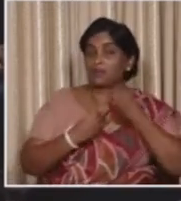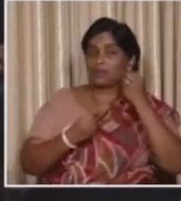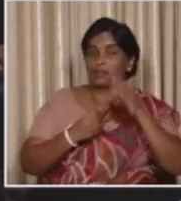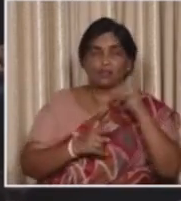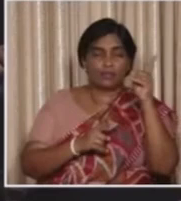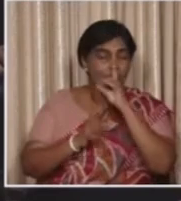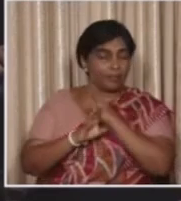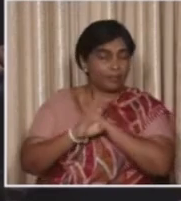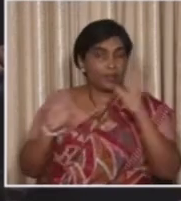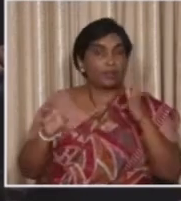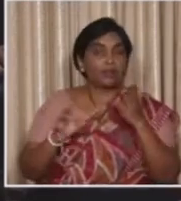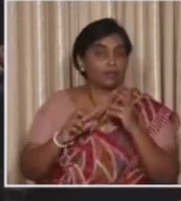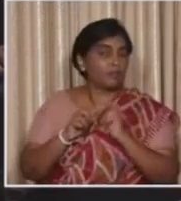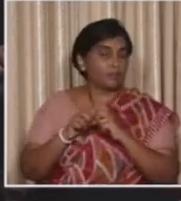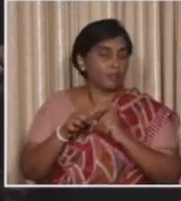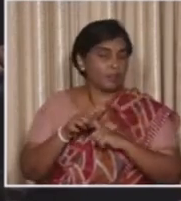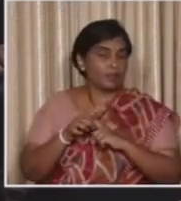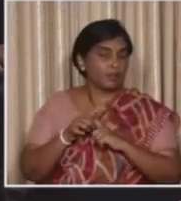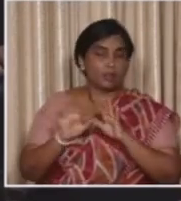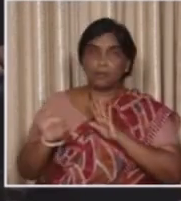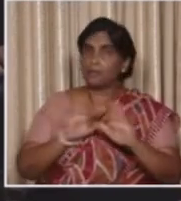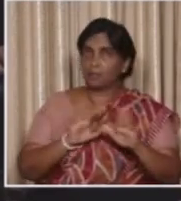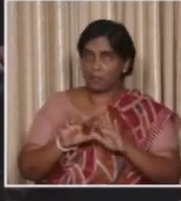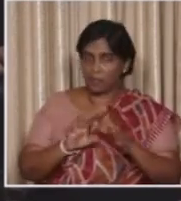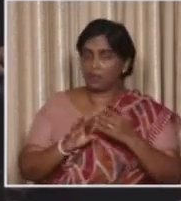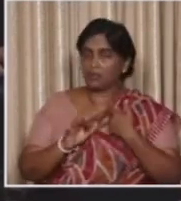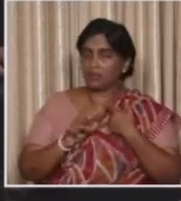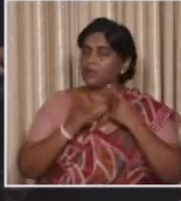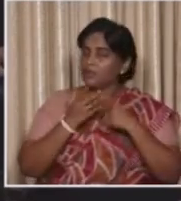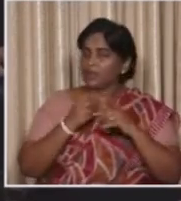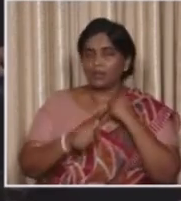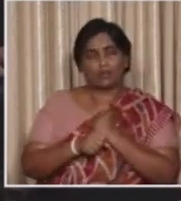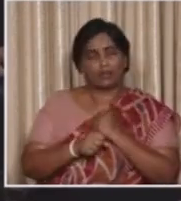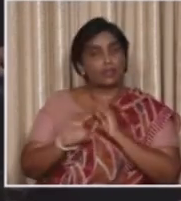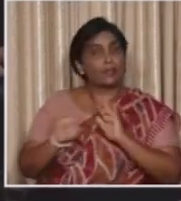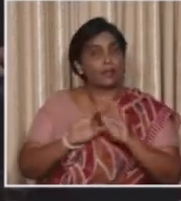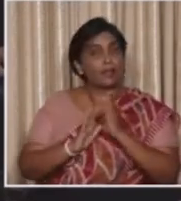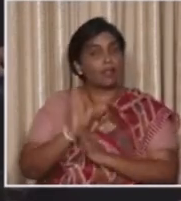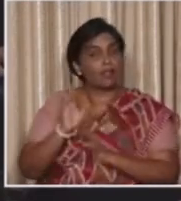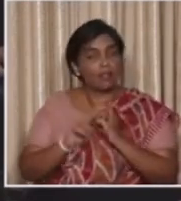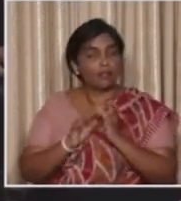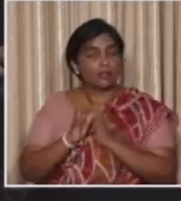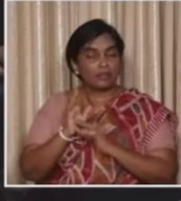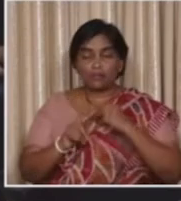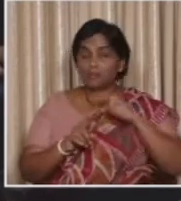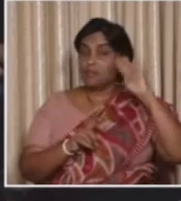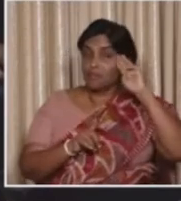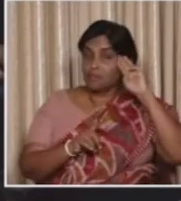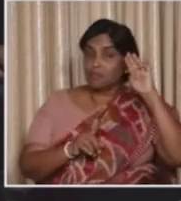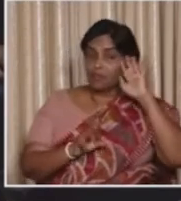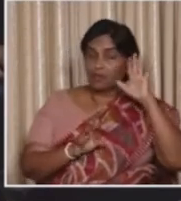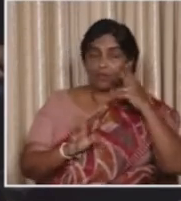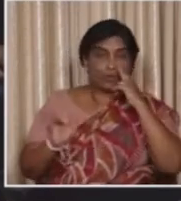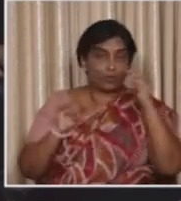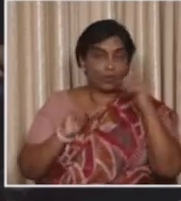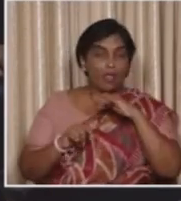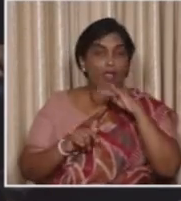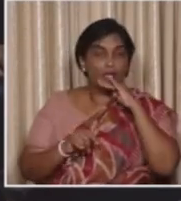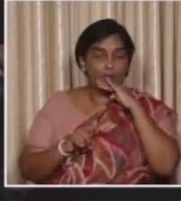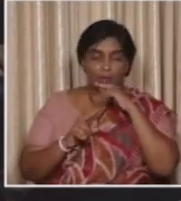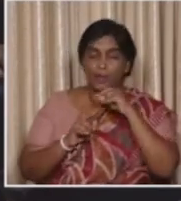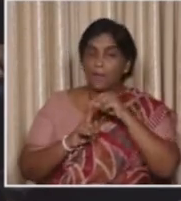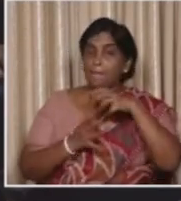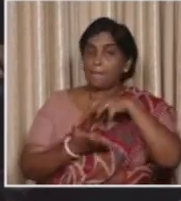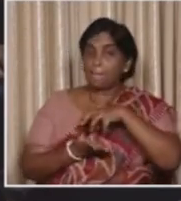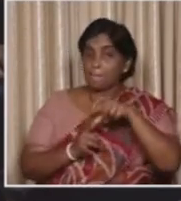ප්‍රශ්නේ තමයි පරිපාලන ප්‍රශ්නේ. විවිධ රාජ්‍ය පරිපාලන ඇමතිවරු පොරොන්දු දුන්නා විශේෂයෙන්ම නුවරඑළිය අඹගමුව